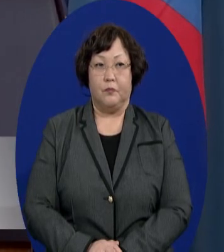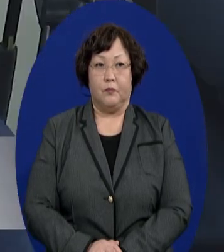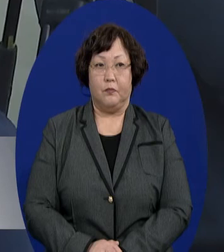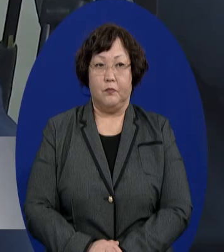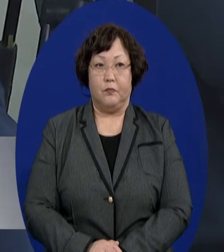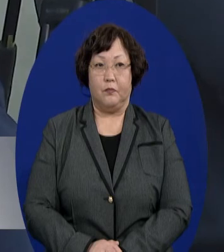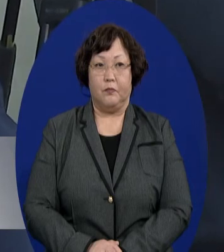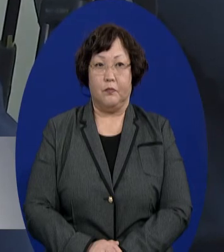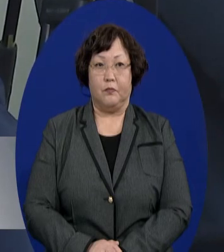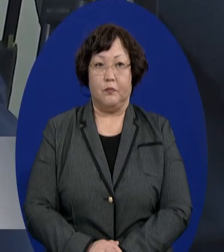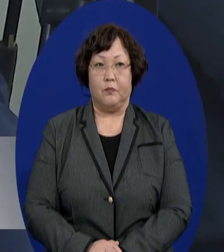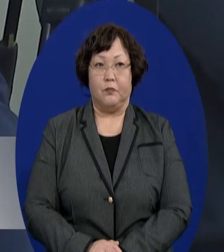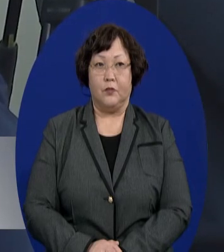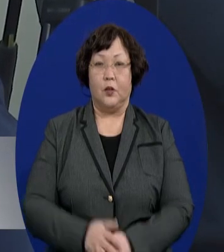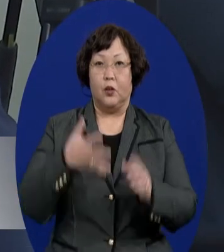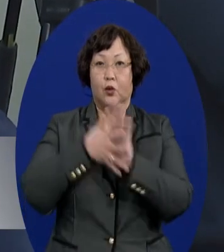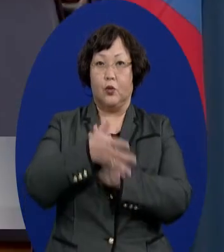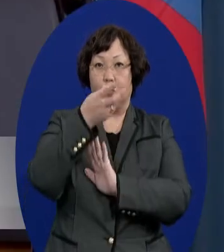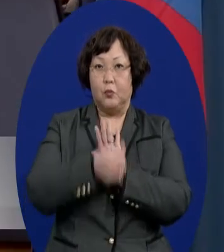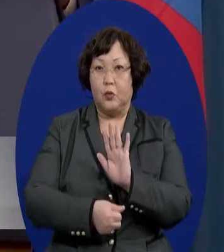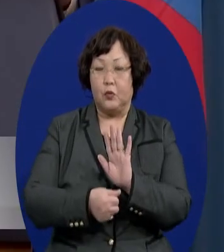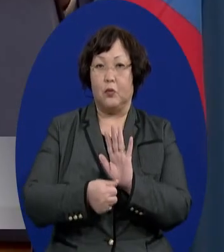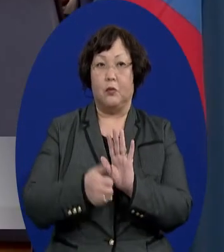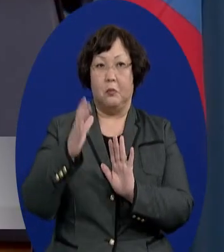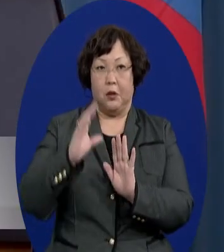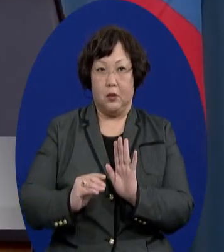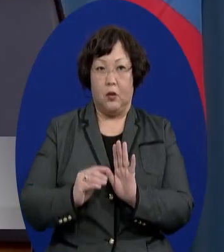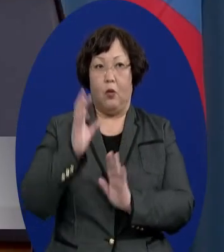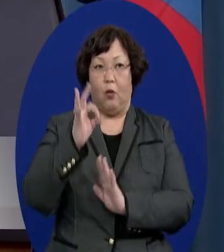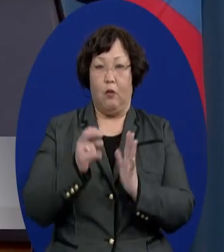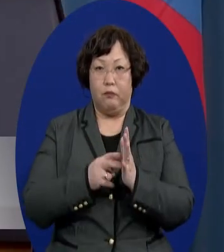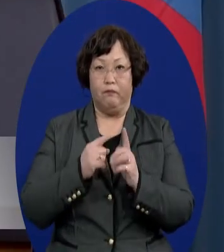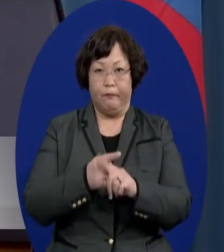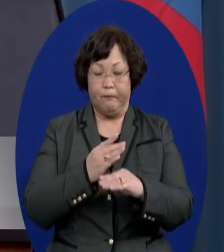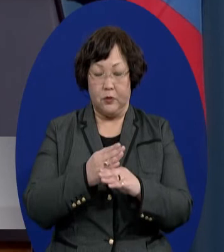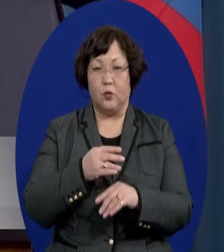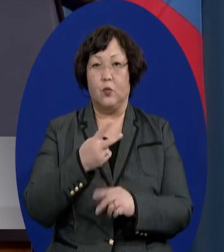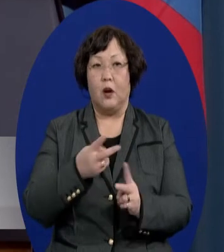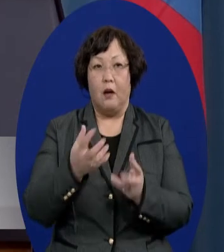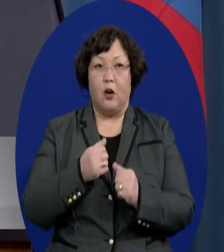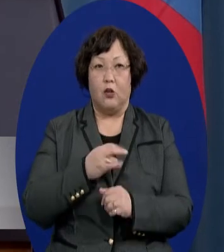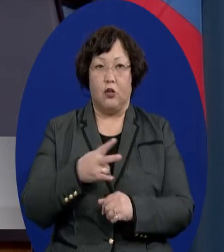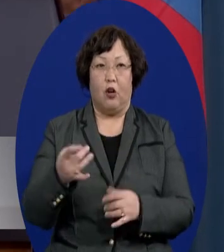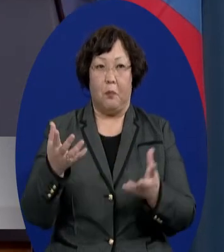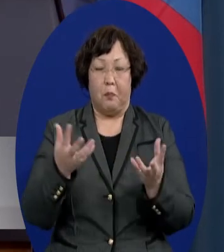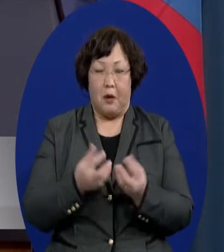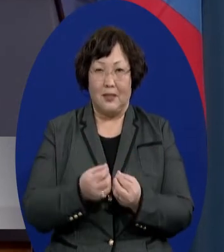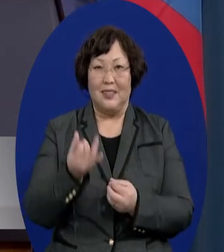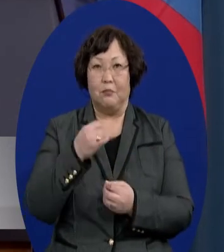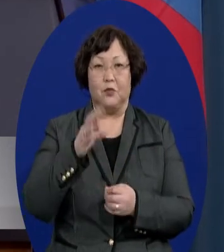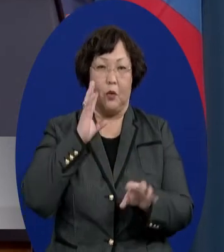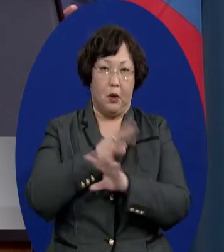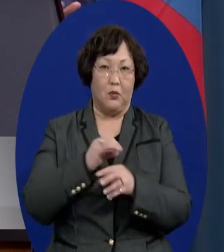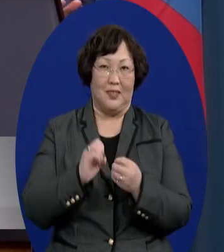очсон байгаа. Төсвийг нь багасгаад одоо хувь руу одоо шилжүүлээд тэндээс үйлчлэгээ аав нэгэд орон тойрон багасна гэсэн ямар ч тийм одоо